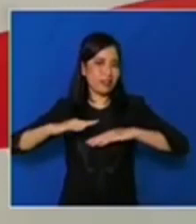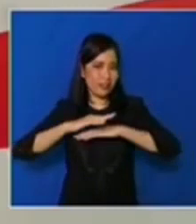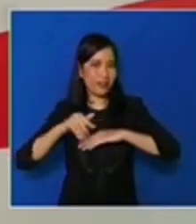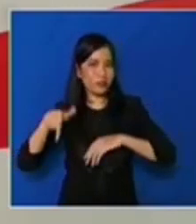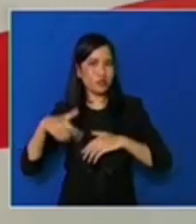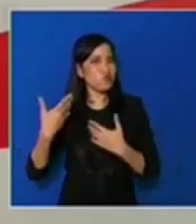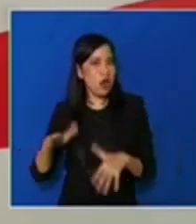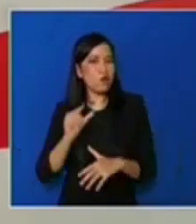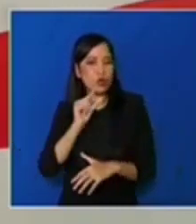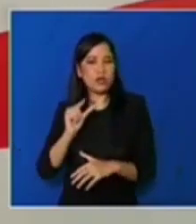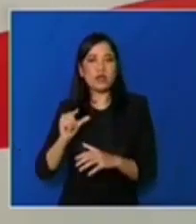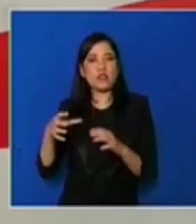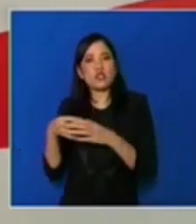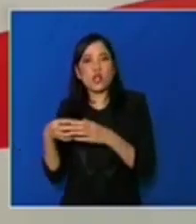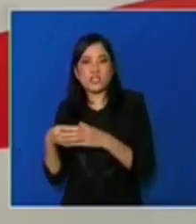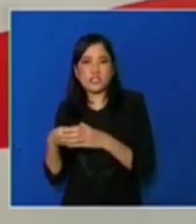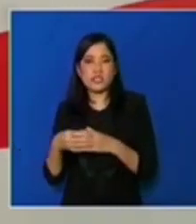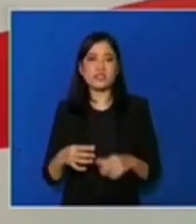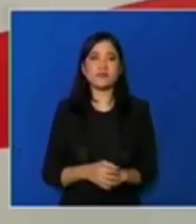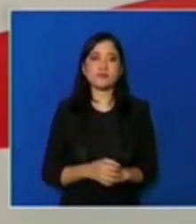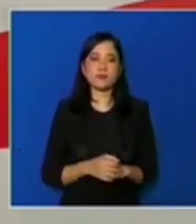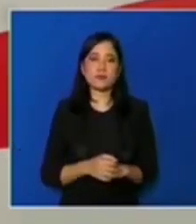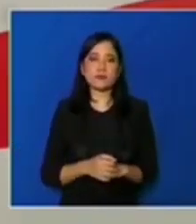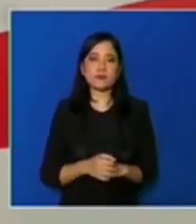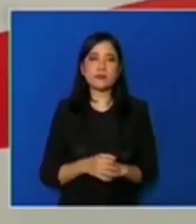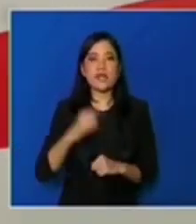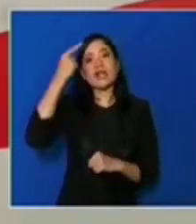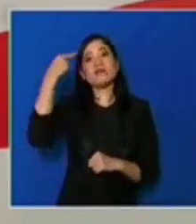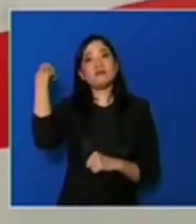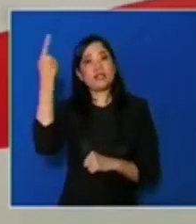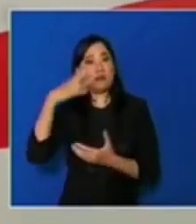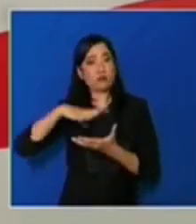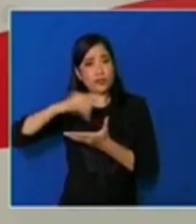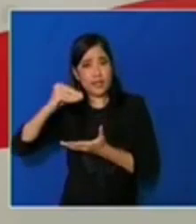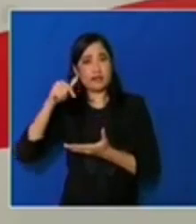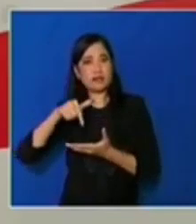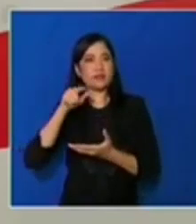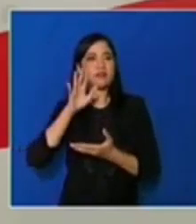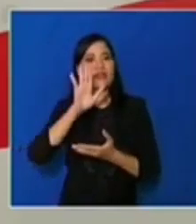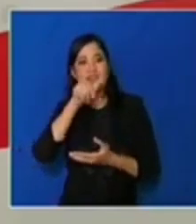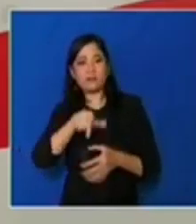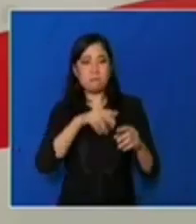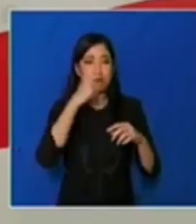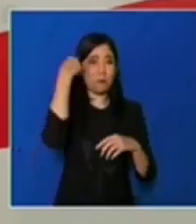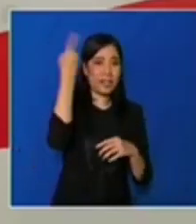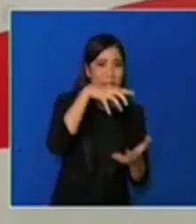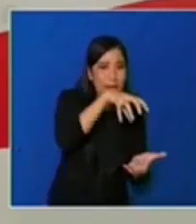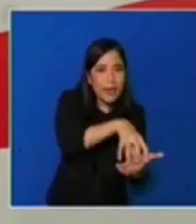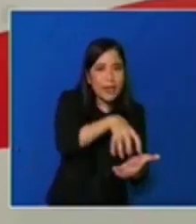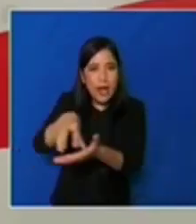langkah yang dilakukan pemerintah pusat ini juga akan diikuti oleh pemerintah daerah Oleh karena itu Yakinlah